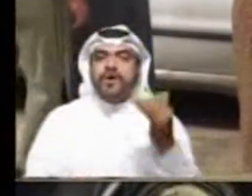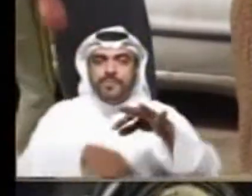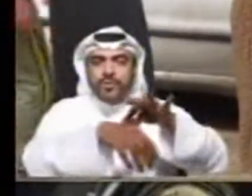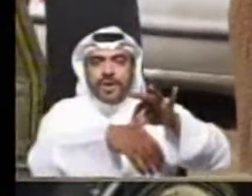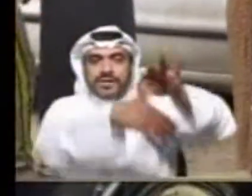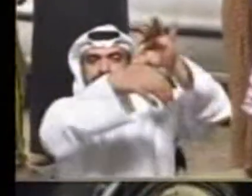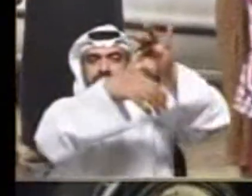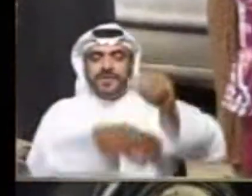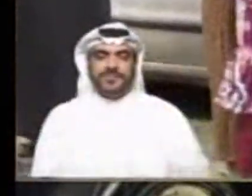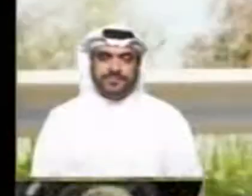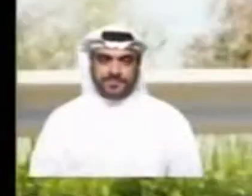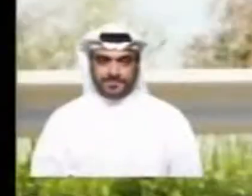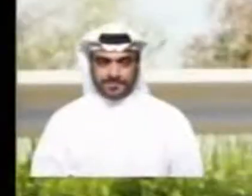الكويتي.